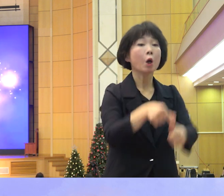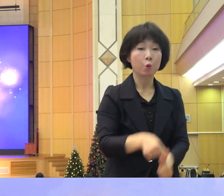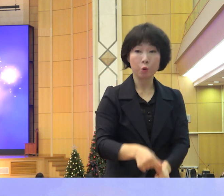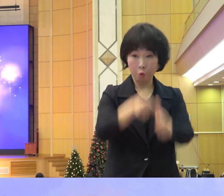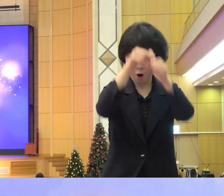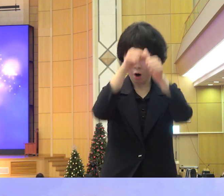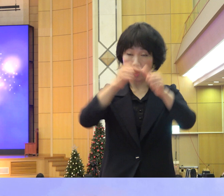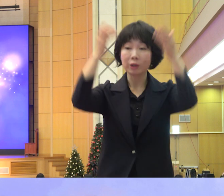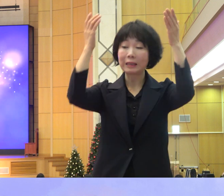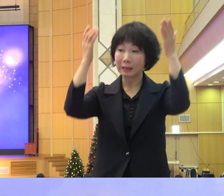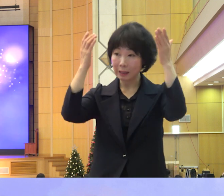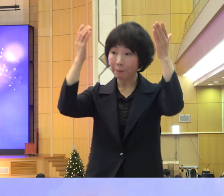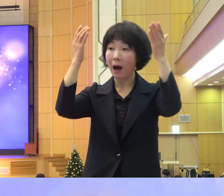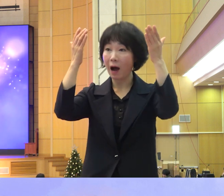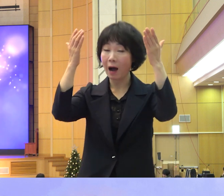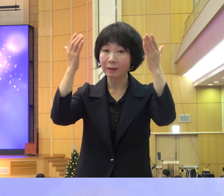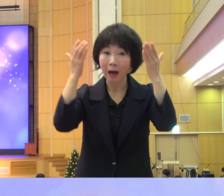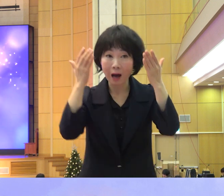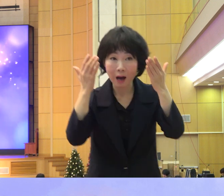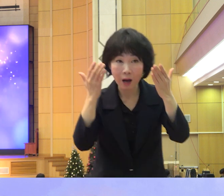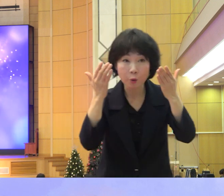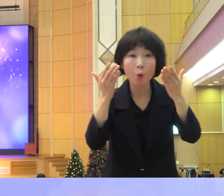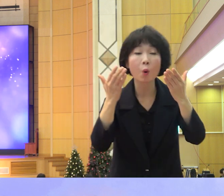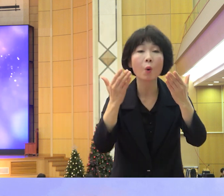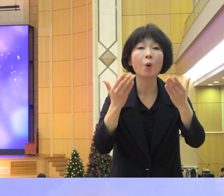자마다 구원을